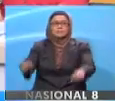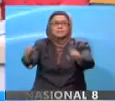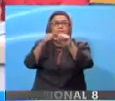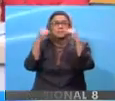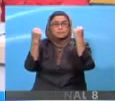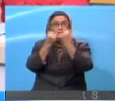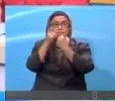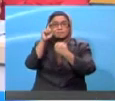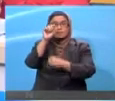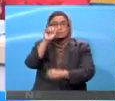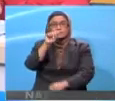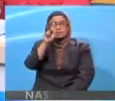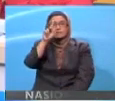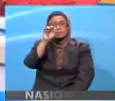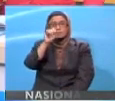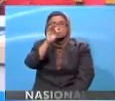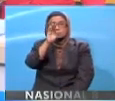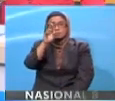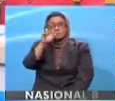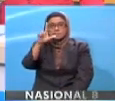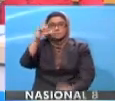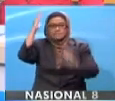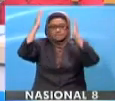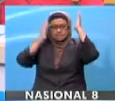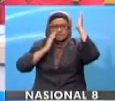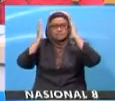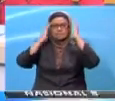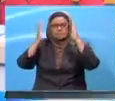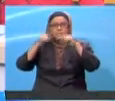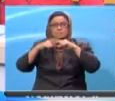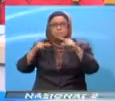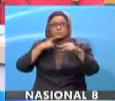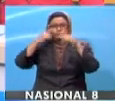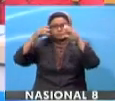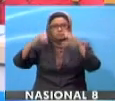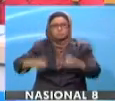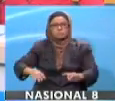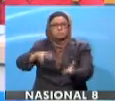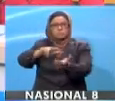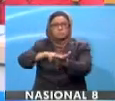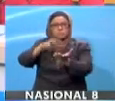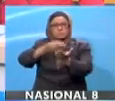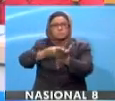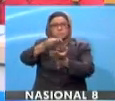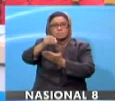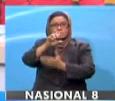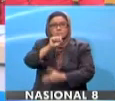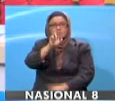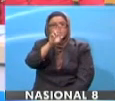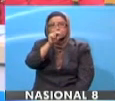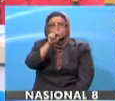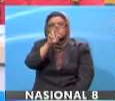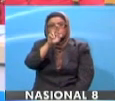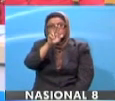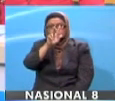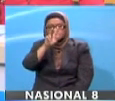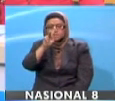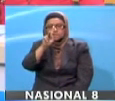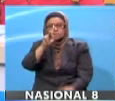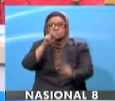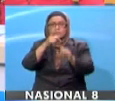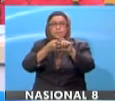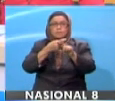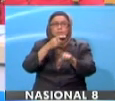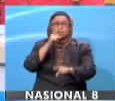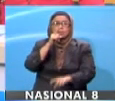Syarikat Takaful Malaysia Berhad mengesahkan pembelian bon sukuk daripada One Malaysia Development Berhad One MDB yang dulu